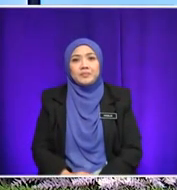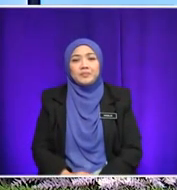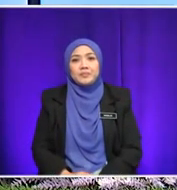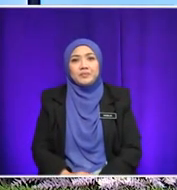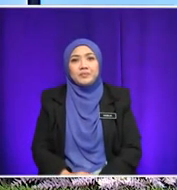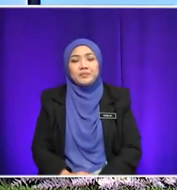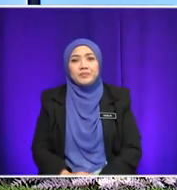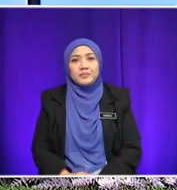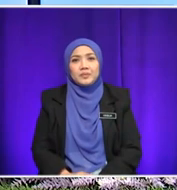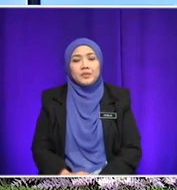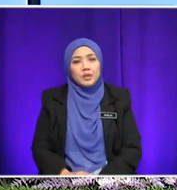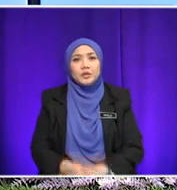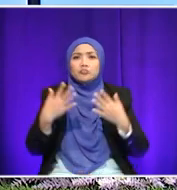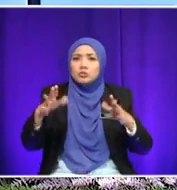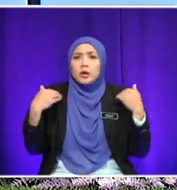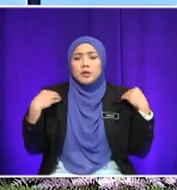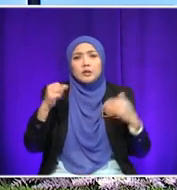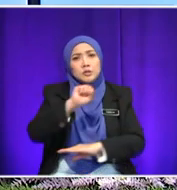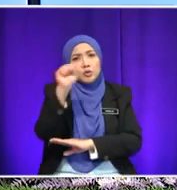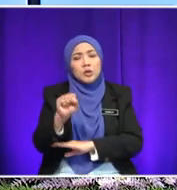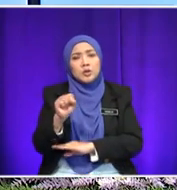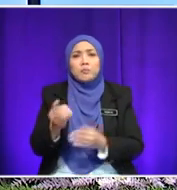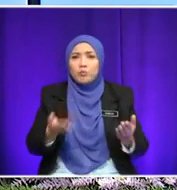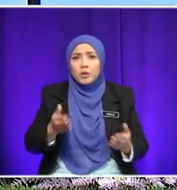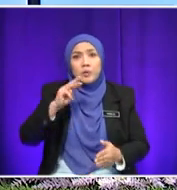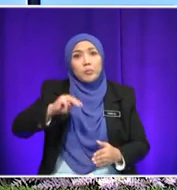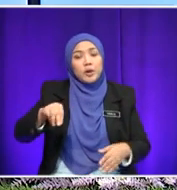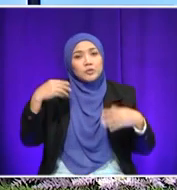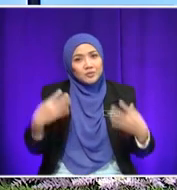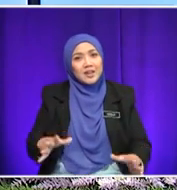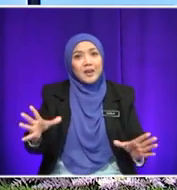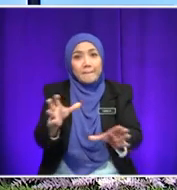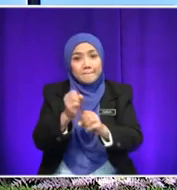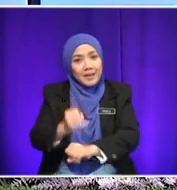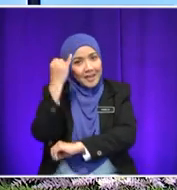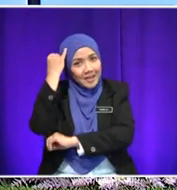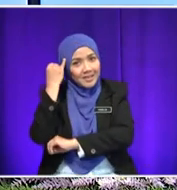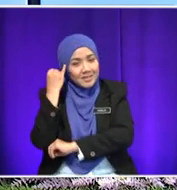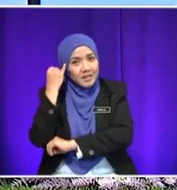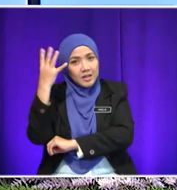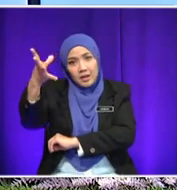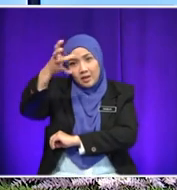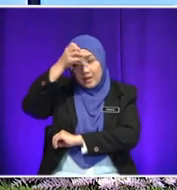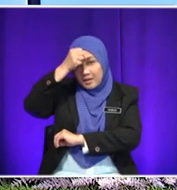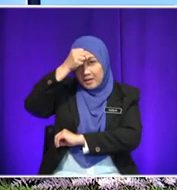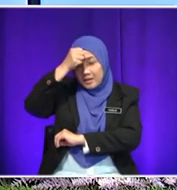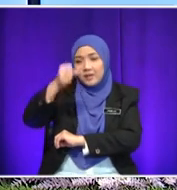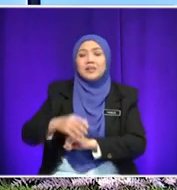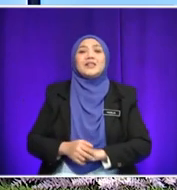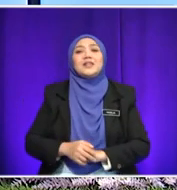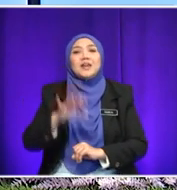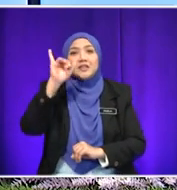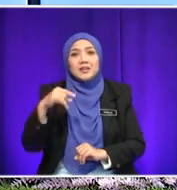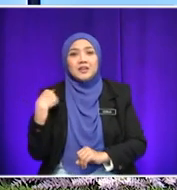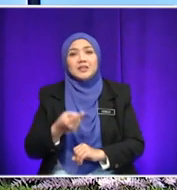bentuk-bentuk di rumah juga mendapatkan sedikit info dan juga informasi tambahan nah berdasarkan apa yang telah kita sama-sama bicara sebentar tadi